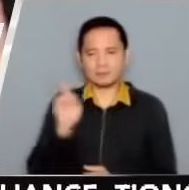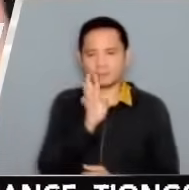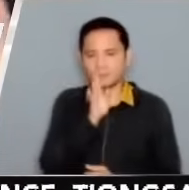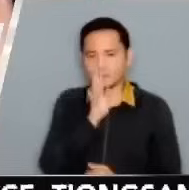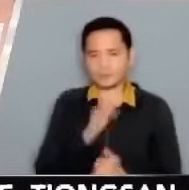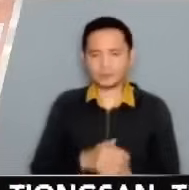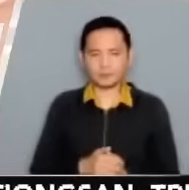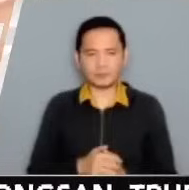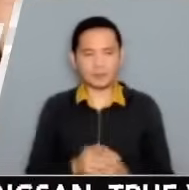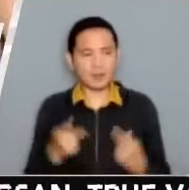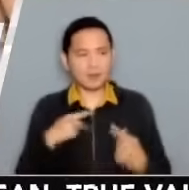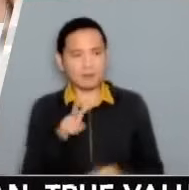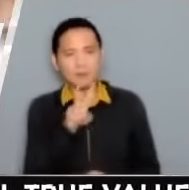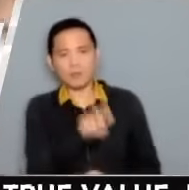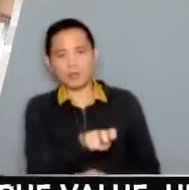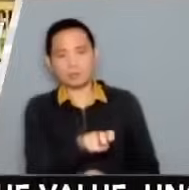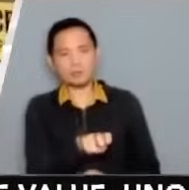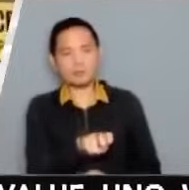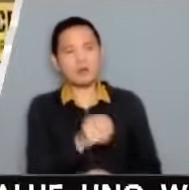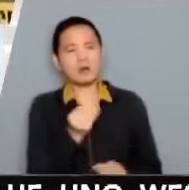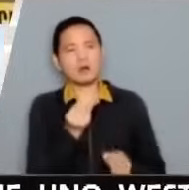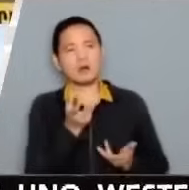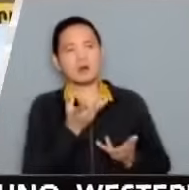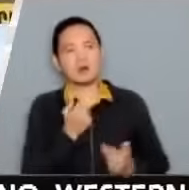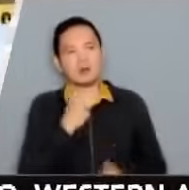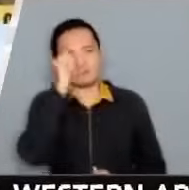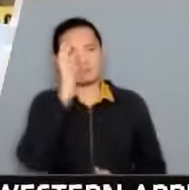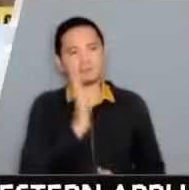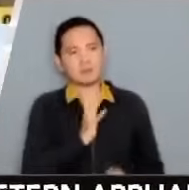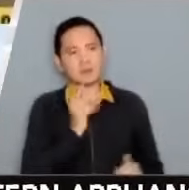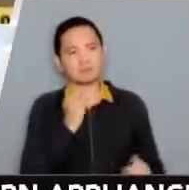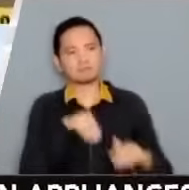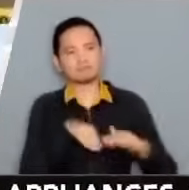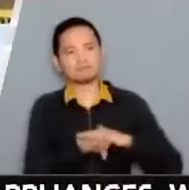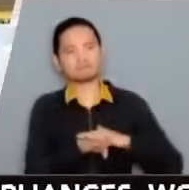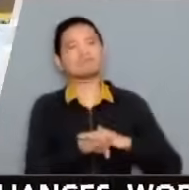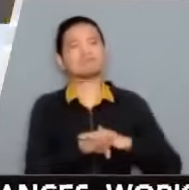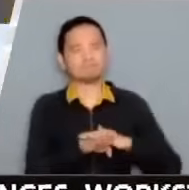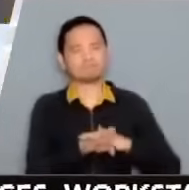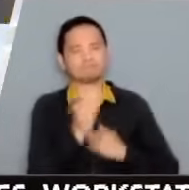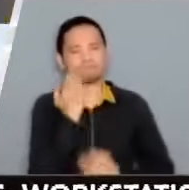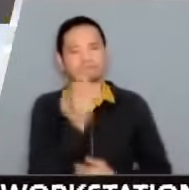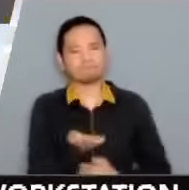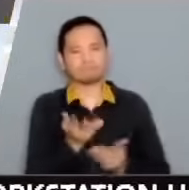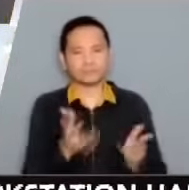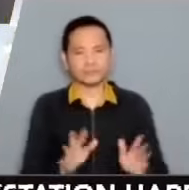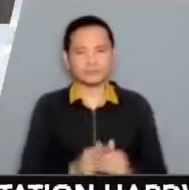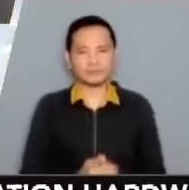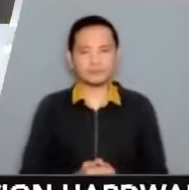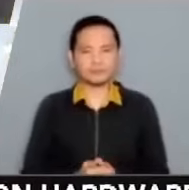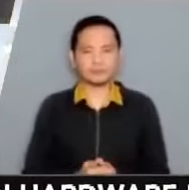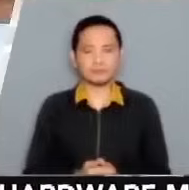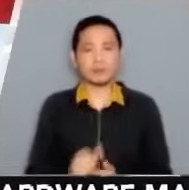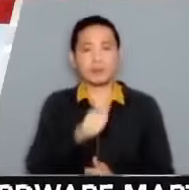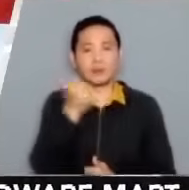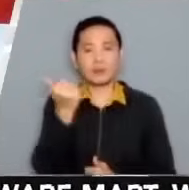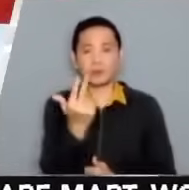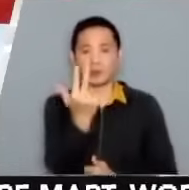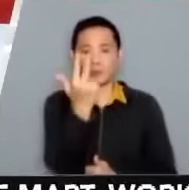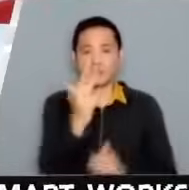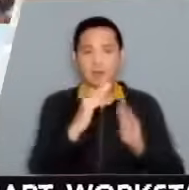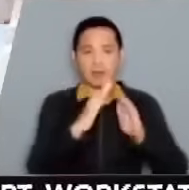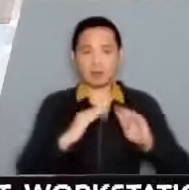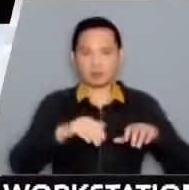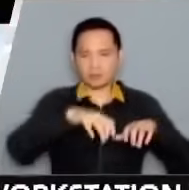siya. Hindi nakalabas. Nadamay rin sa sunog ang tatlong bahay. Ang mag-anak ni Aling Dayan walang nailigtas ni